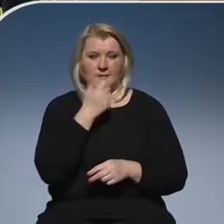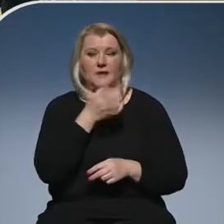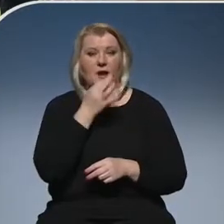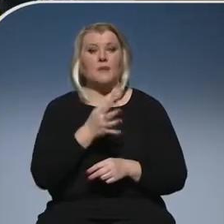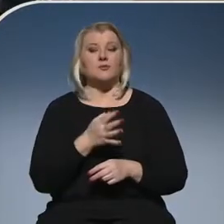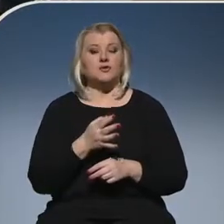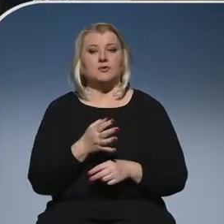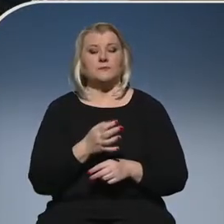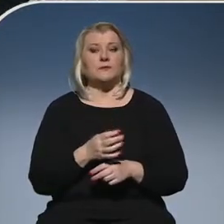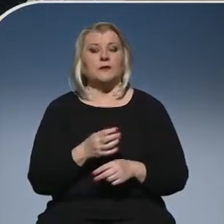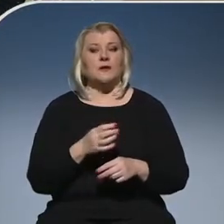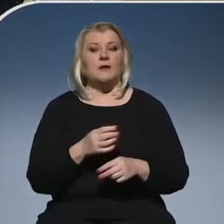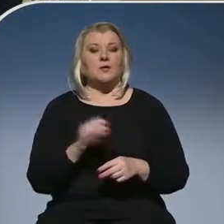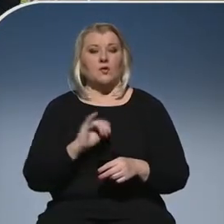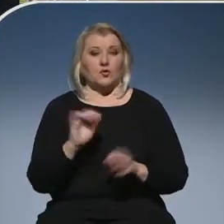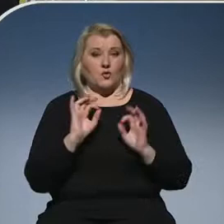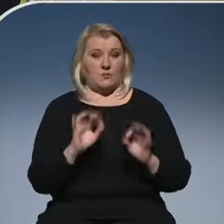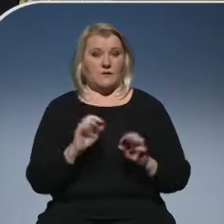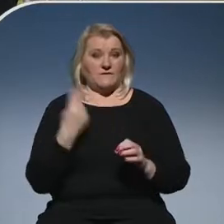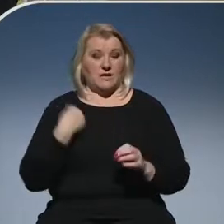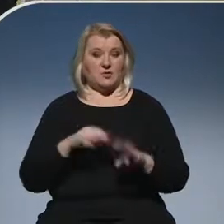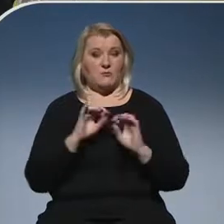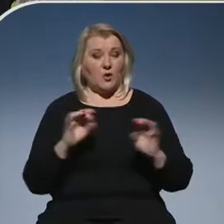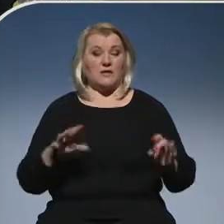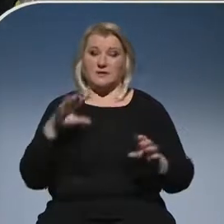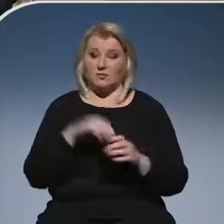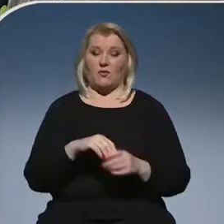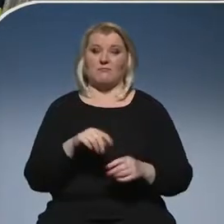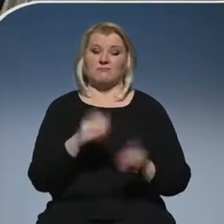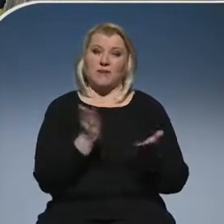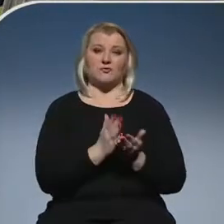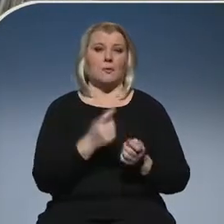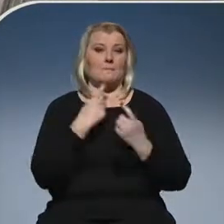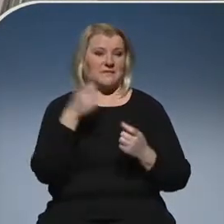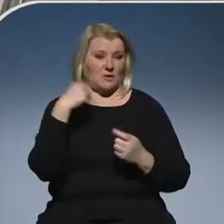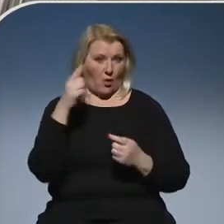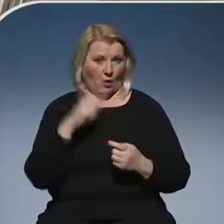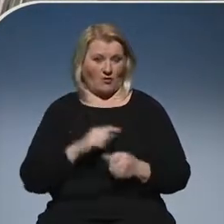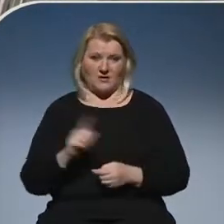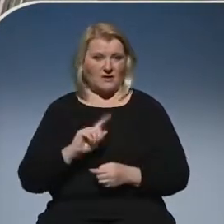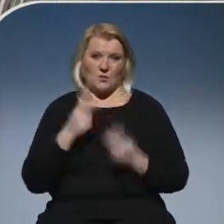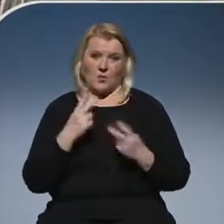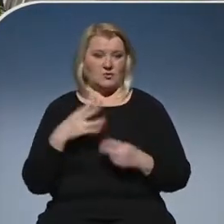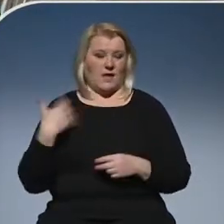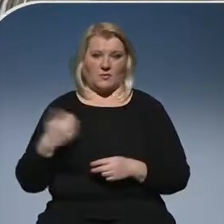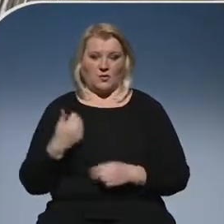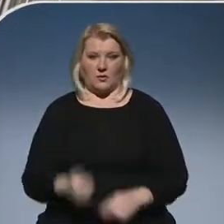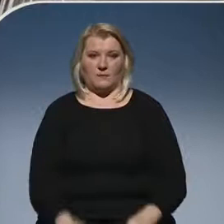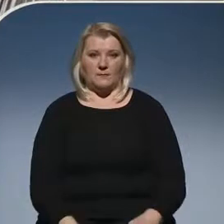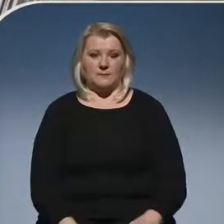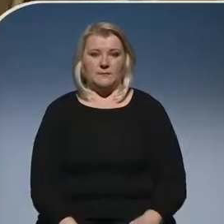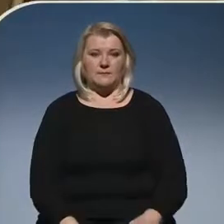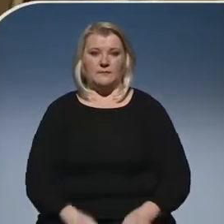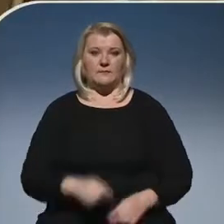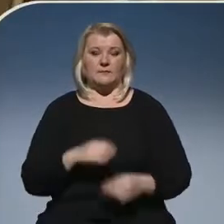poradce je psycholog než ekonom. Mm-hmm. To je zajímavá. Dalo by se to říct, jako, že to je vaše rada na závěr, nebo jak byste zhrnul